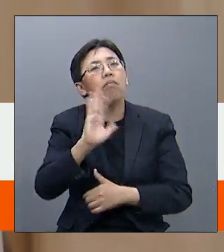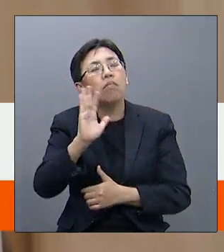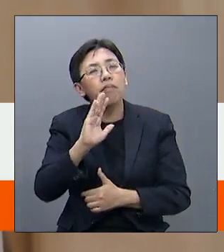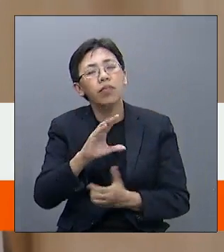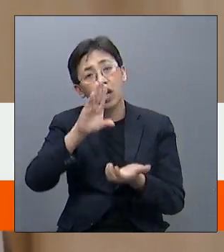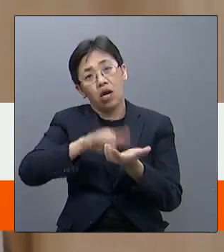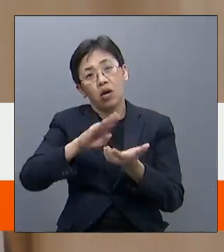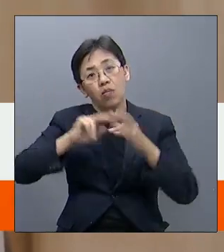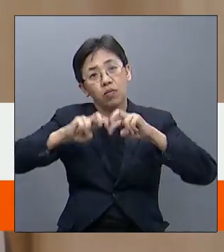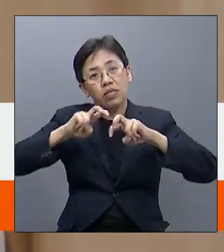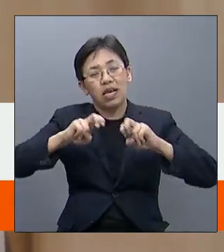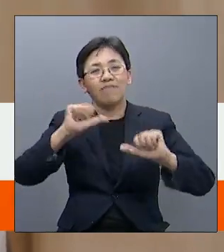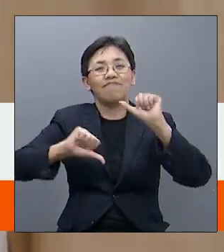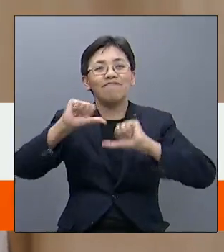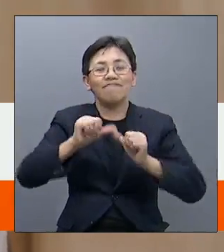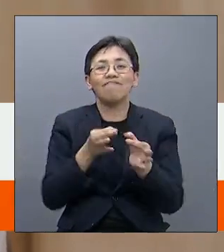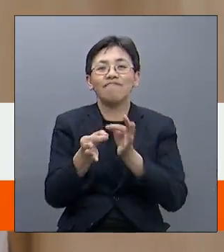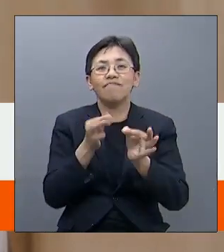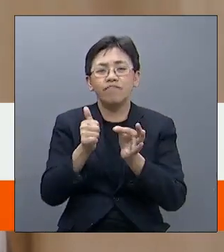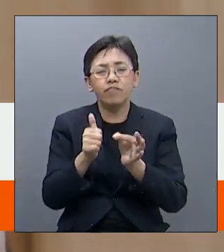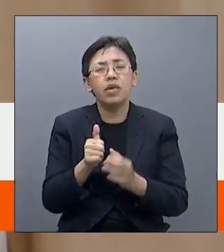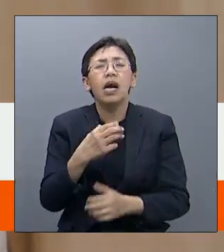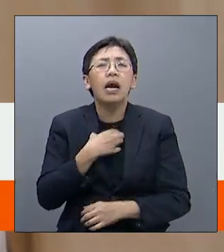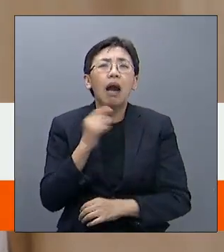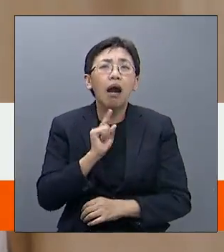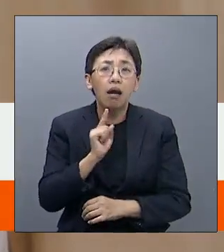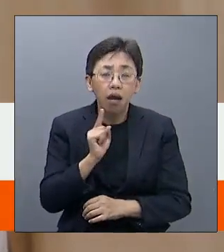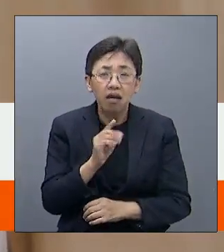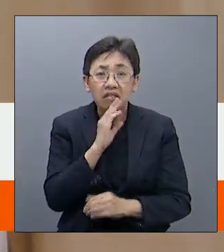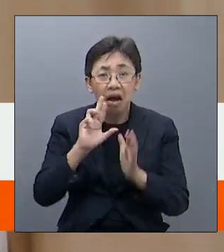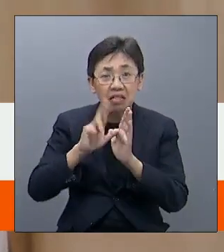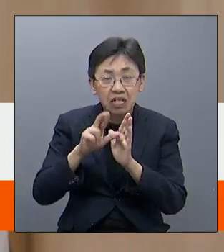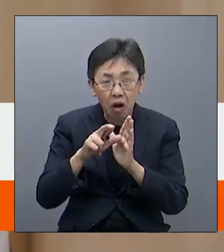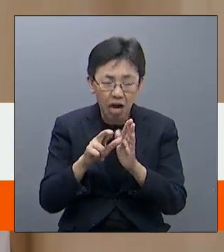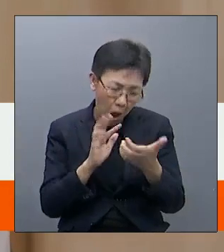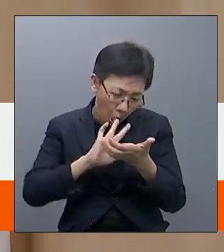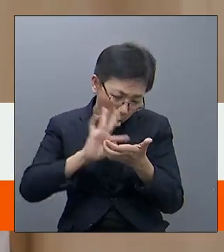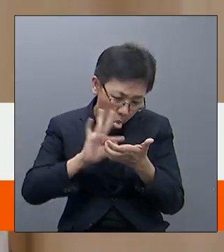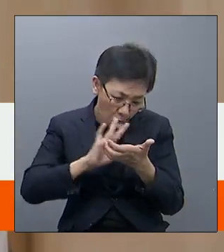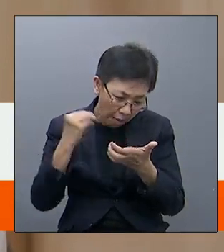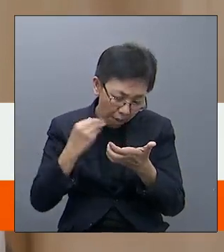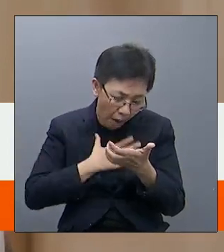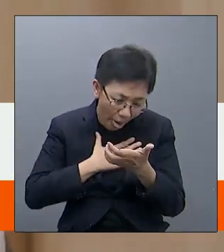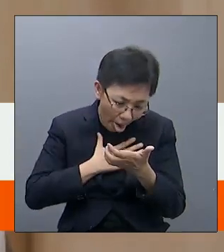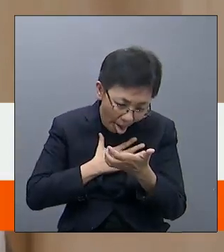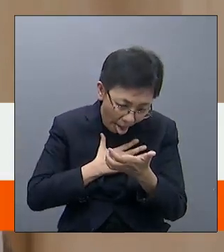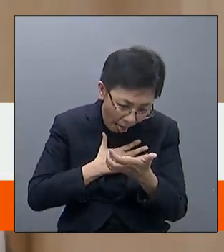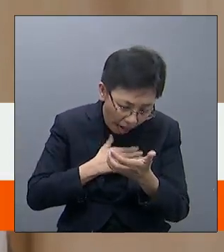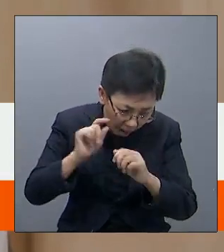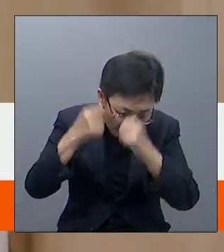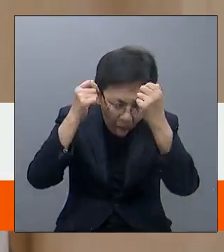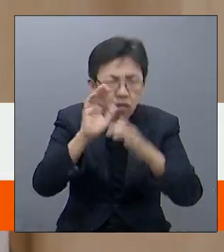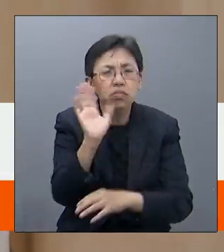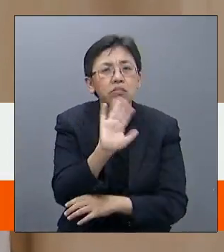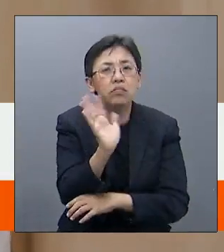างวิทยาศาสตร์มันอธิบายได้เพียงแต่ว่าจะสนับสนุนให้บอกว่า TikTok ทำให้เกิดเลยหรือเปล่าเนี่ยจริงๆมันจะต้องมีข้อมูลมากกว่านั้นเพราะว่าการที่เจอเ